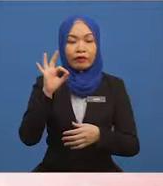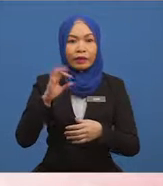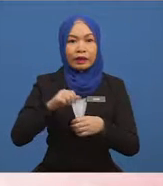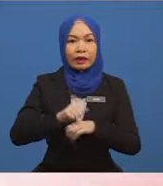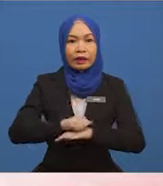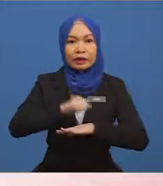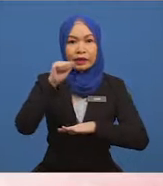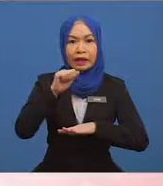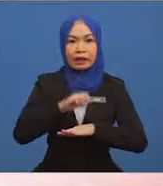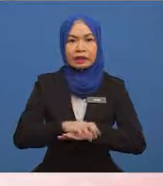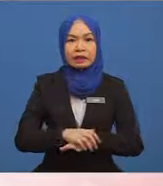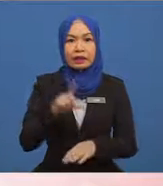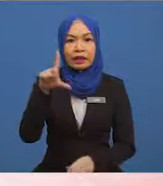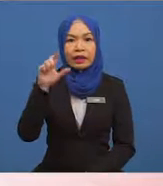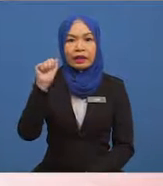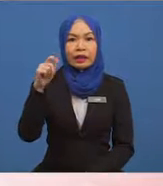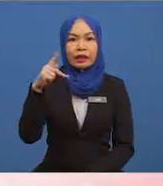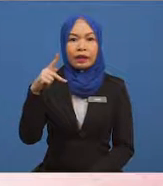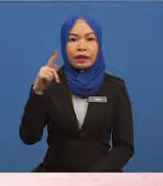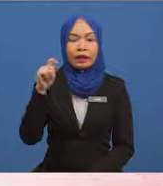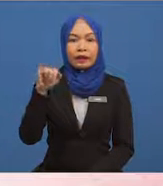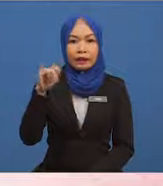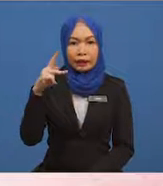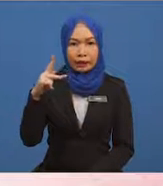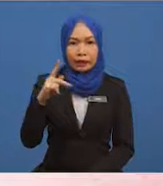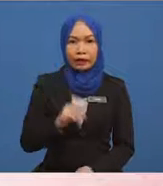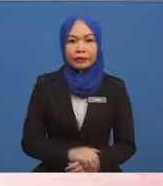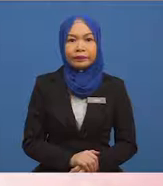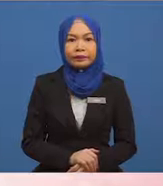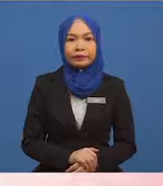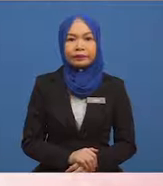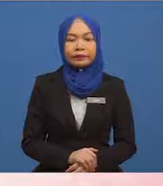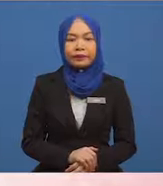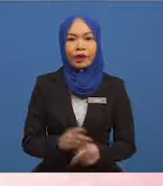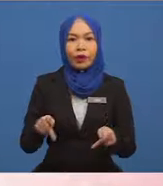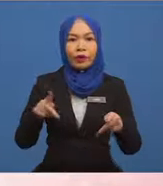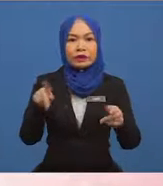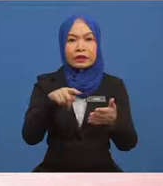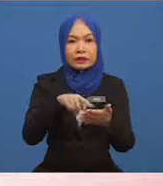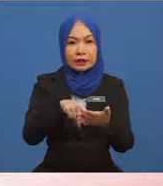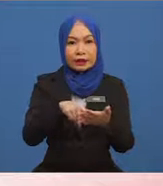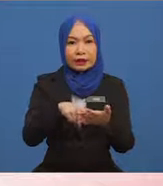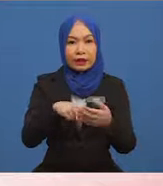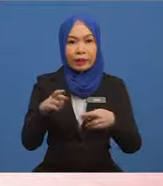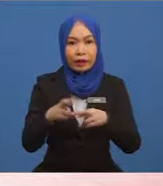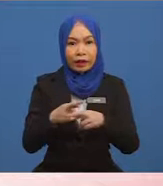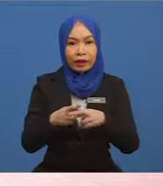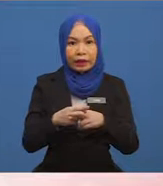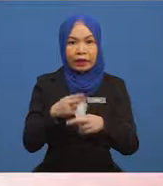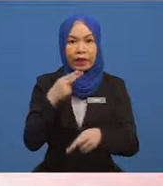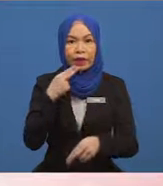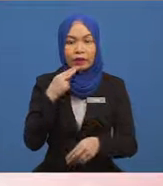Fermentasi asid laktik adalah penguraian glukosa kepada asid laktik dan